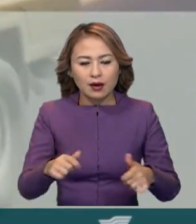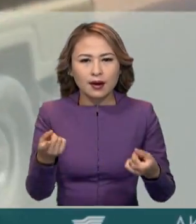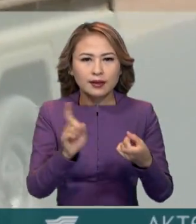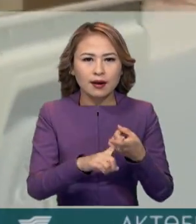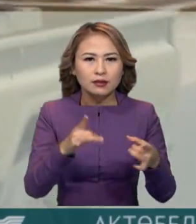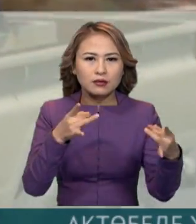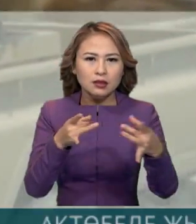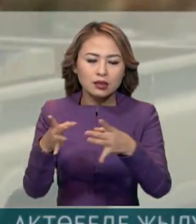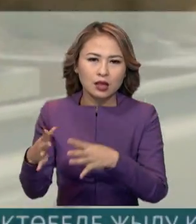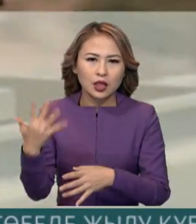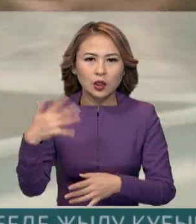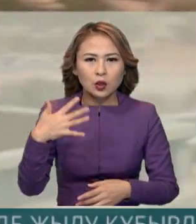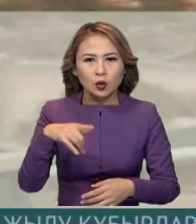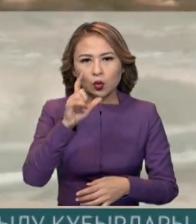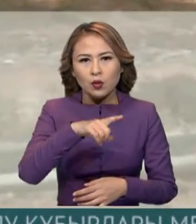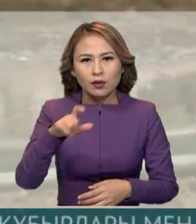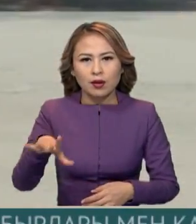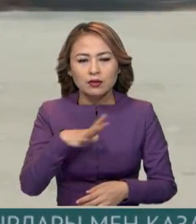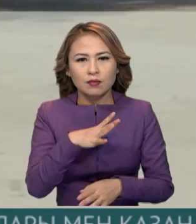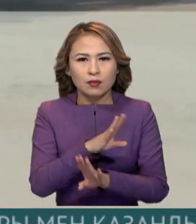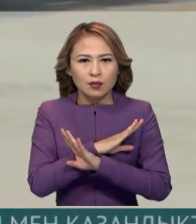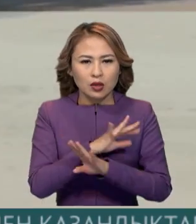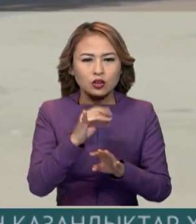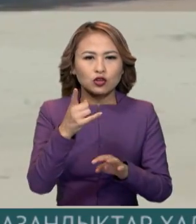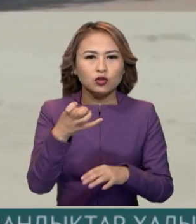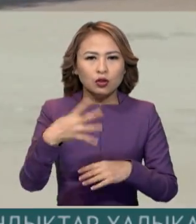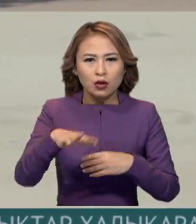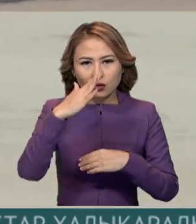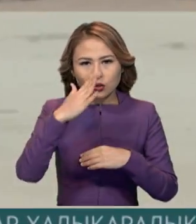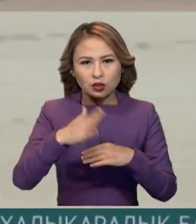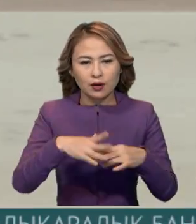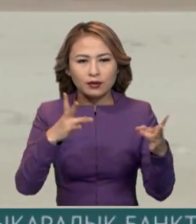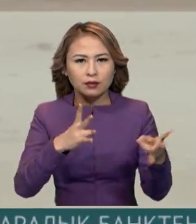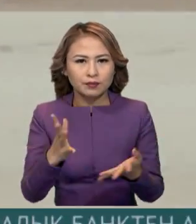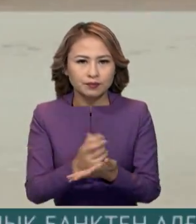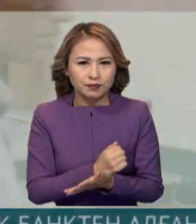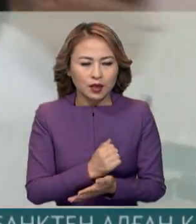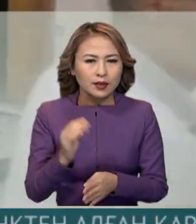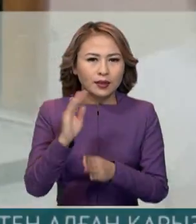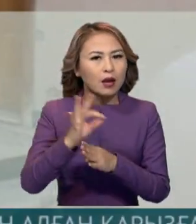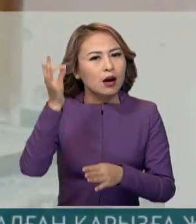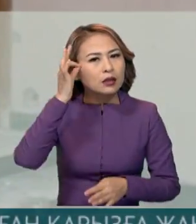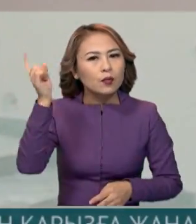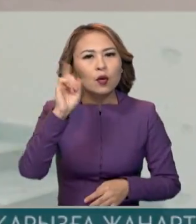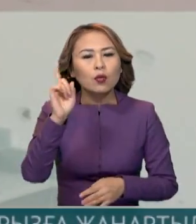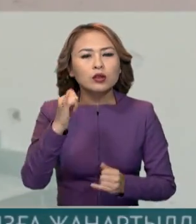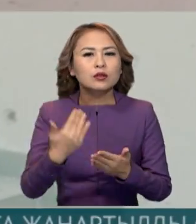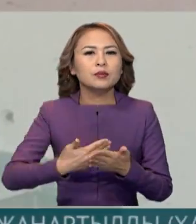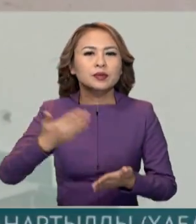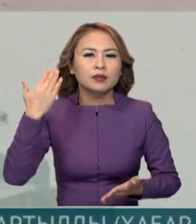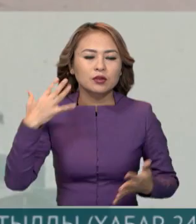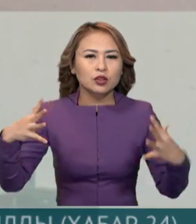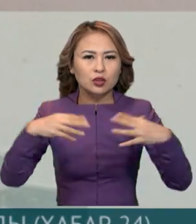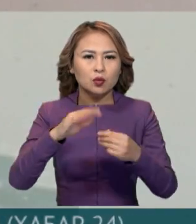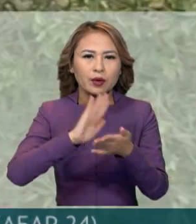мәліметке қарағанда қақтығыстар салдарынан 50 адам қаза тапты, тағы 140-ы жарақат алған. Айта кетейік, тараптар бұған дейін